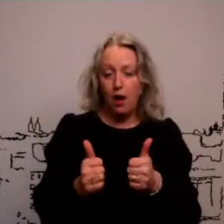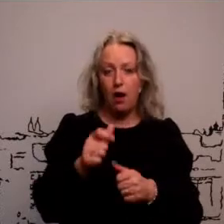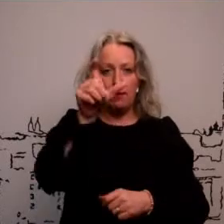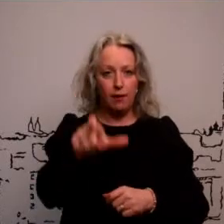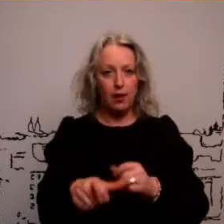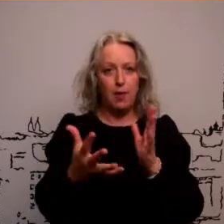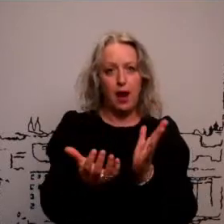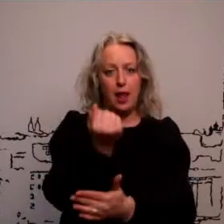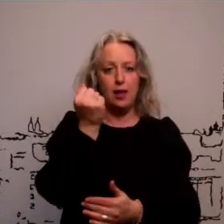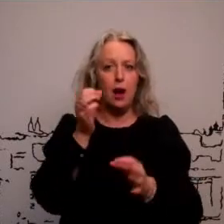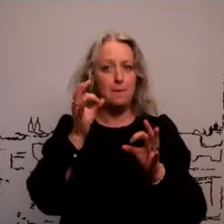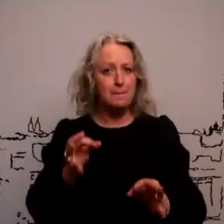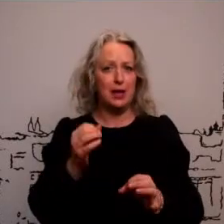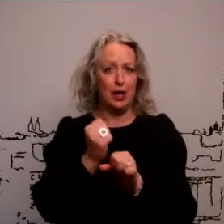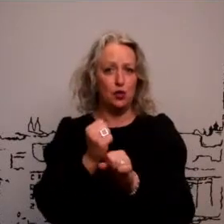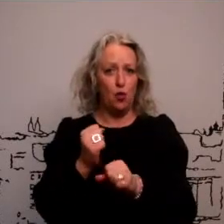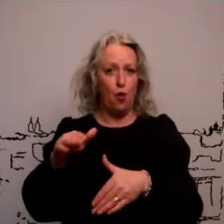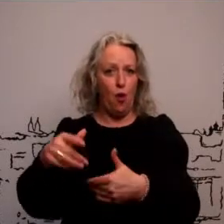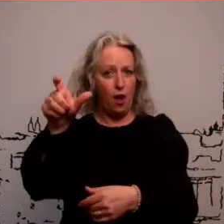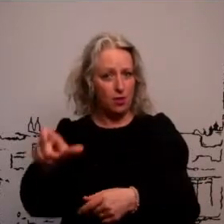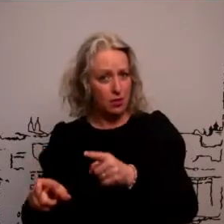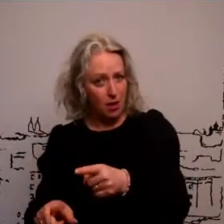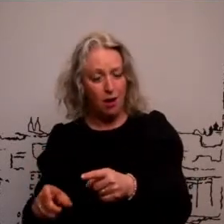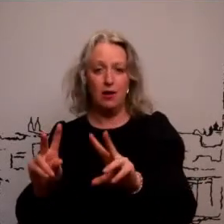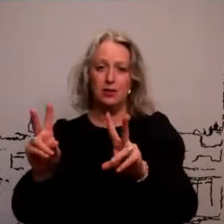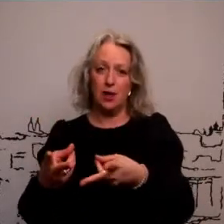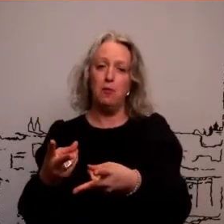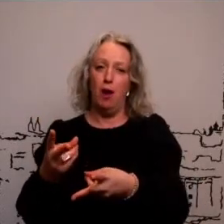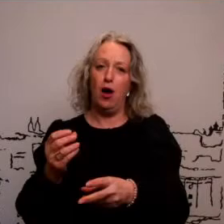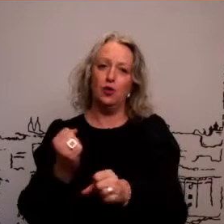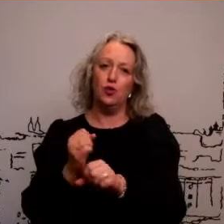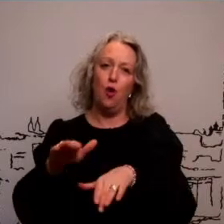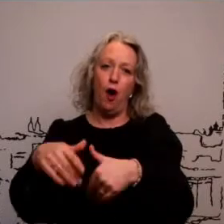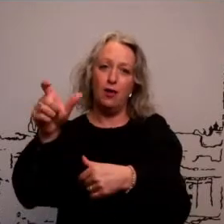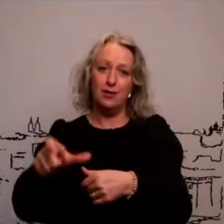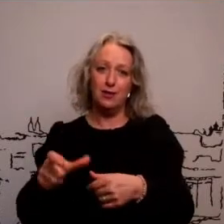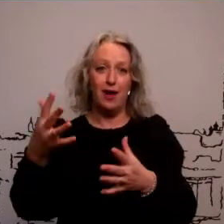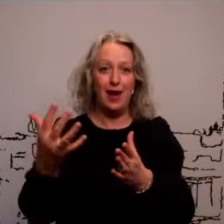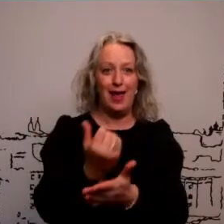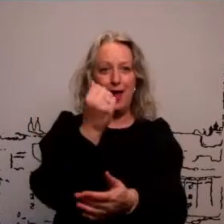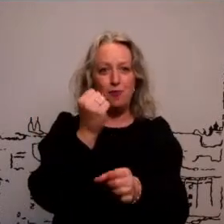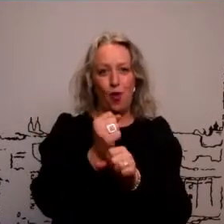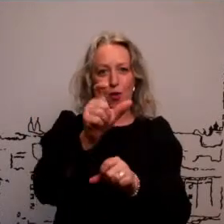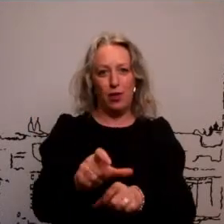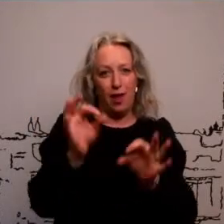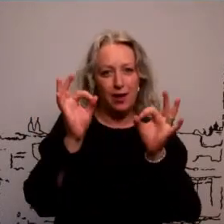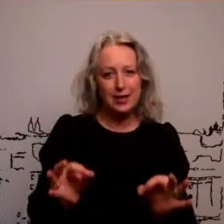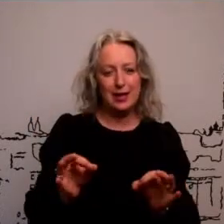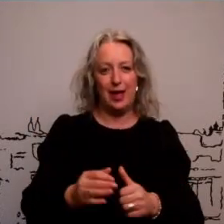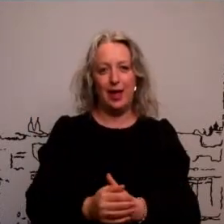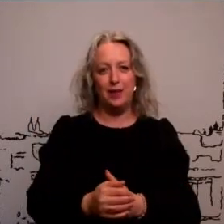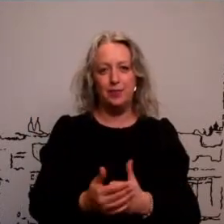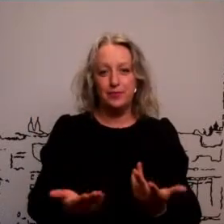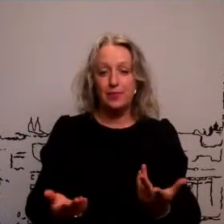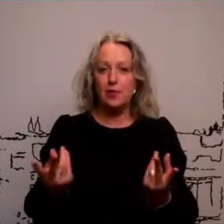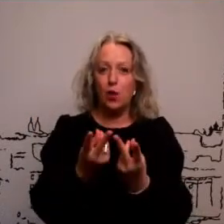endale õige tööandja ja õige tööandja leiab endale õige töötaja. Seega selline töökohtade vahetamine või